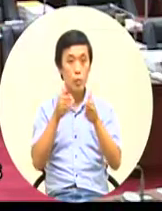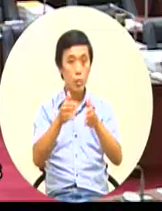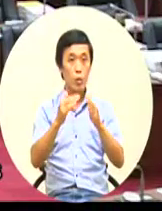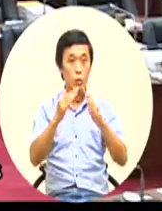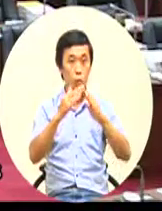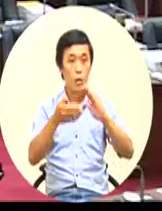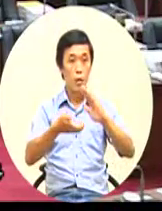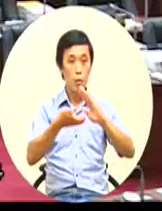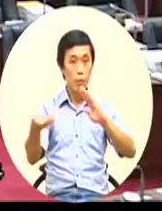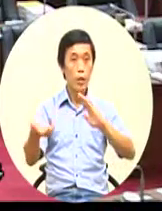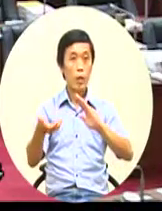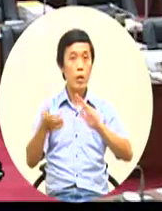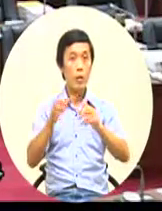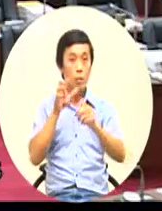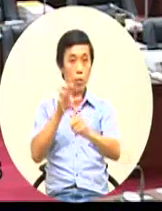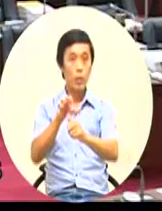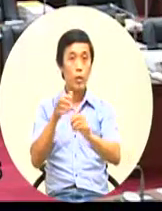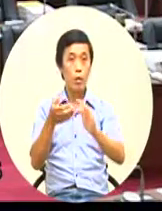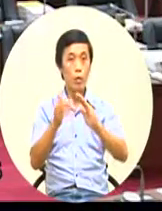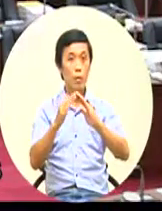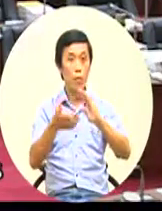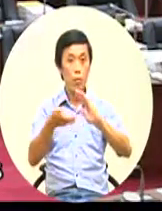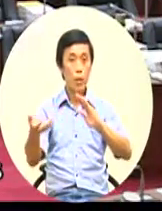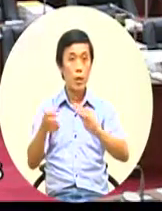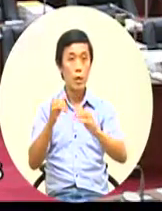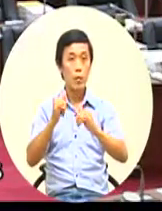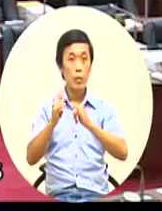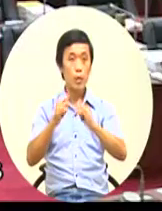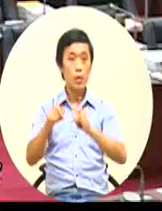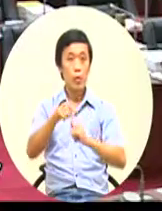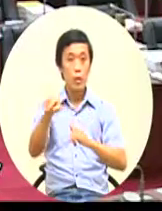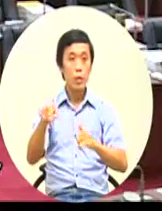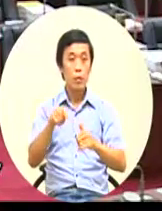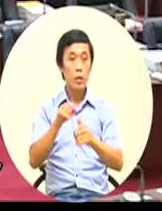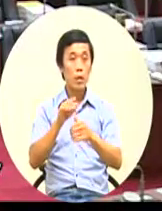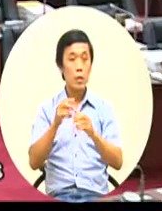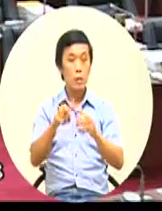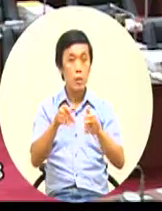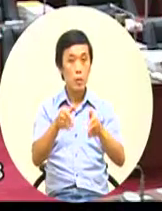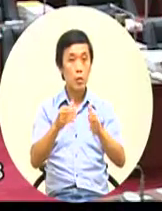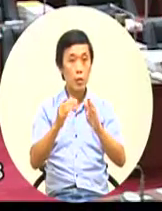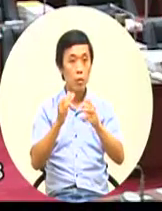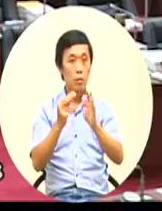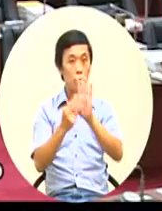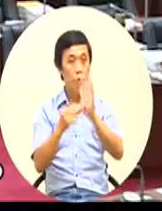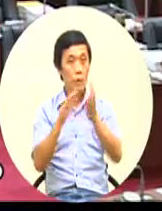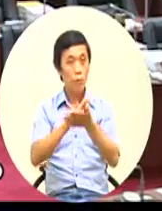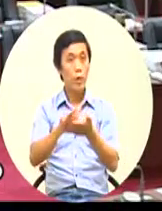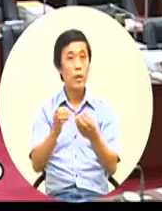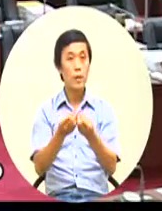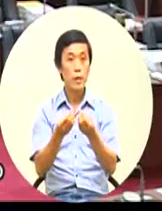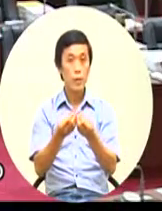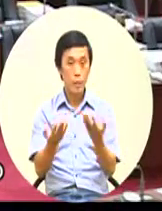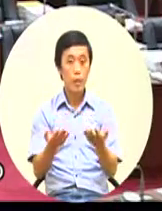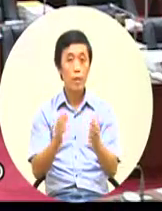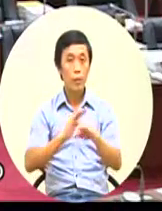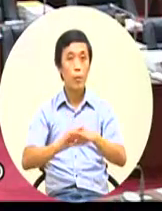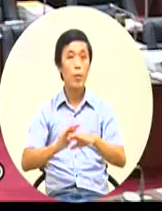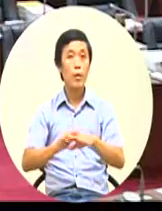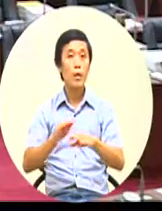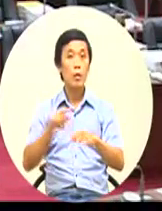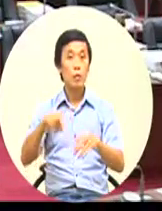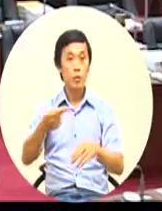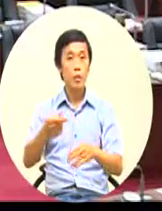户要如何来解决，跟如何来协助他们来做这个搬迁的动作。那接下来我们请萧永达议员，谢